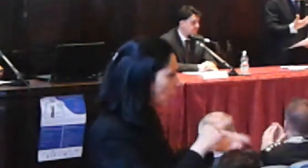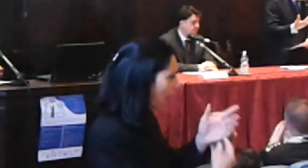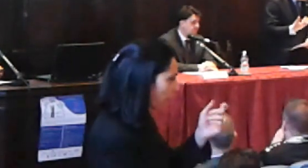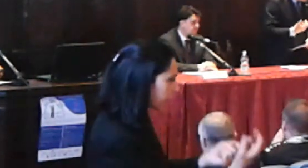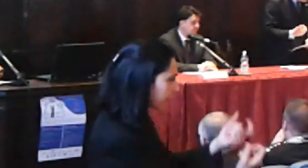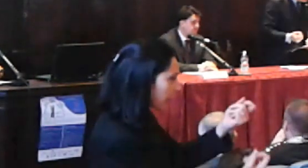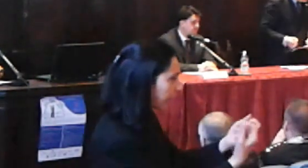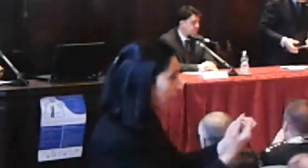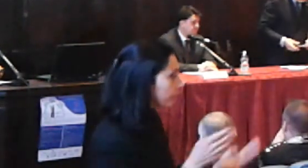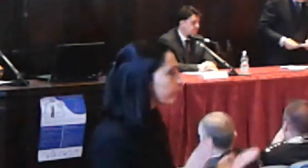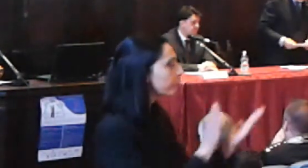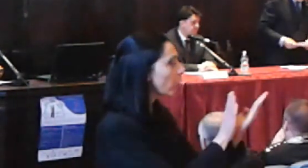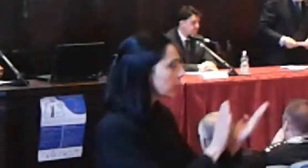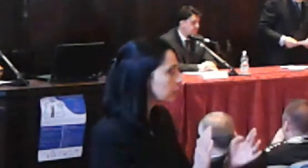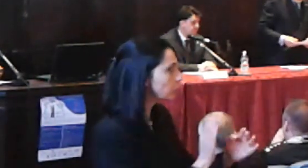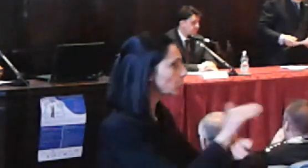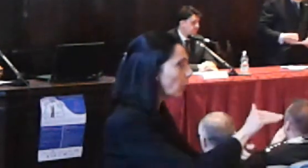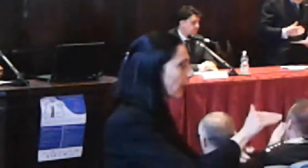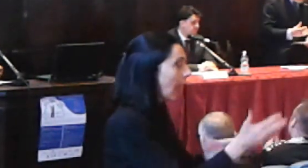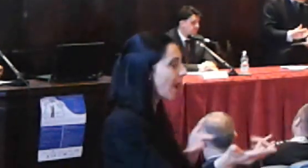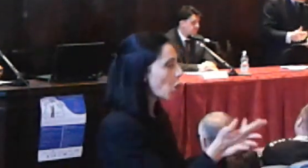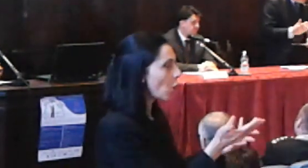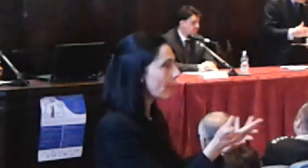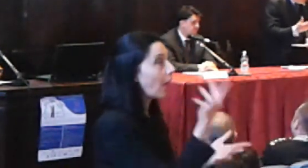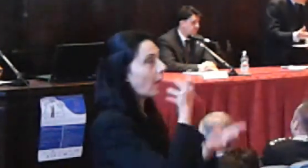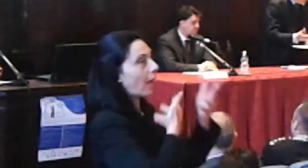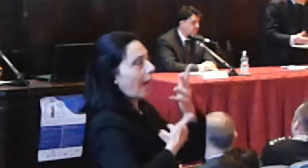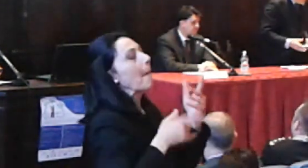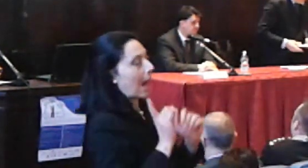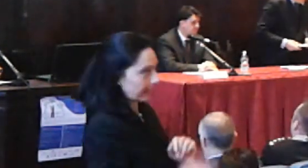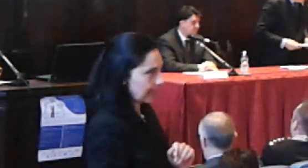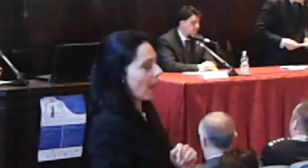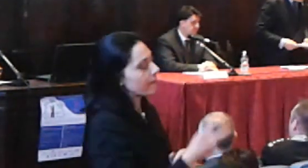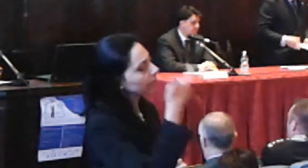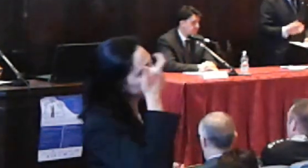vedono spesso anche sprovvisti. Siamo consapevoli di questo e andremo avanti.